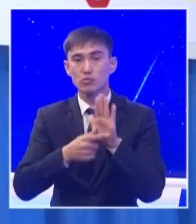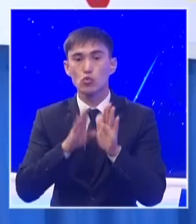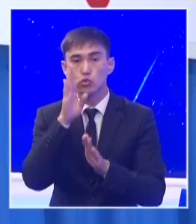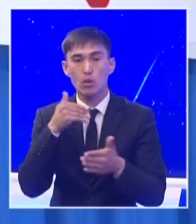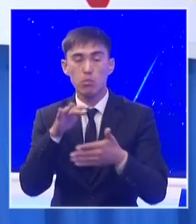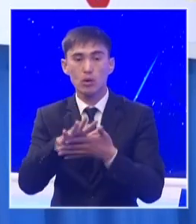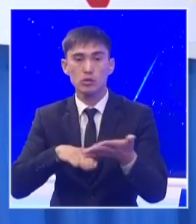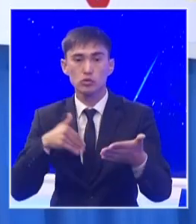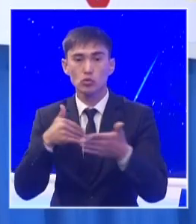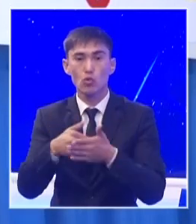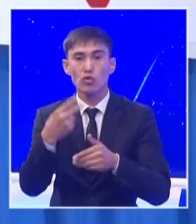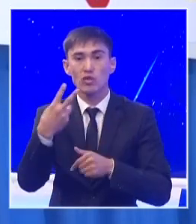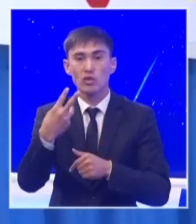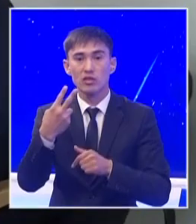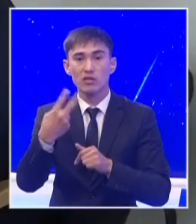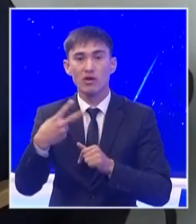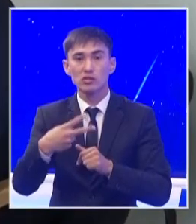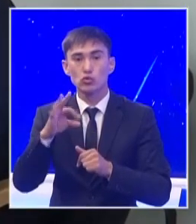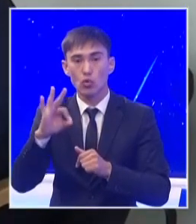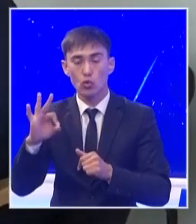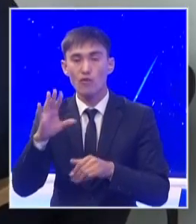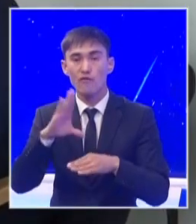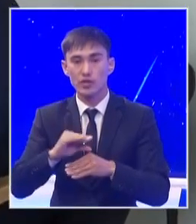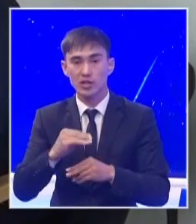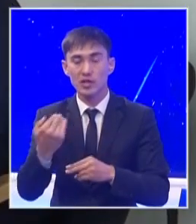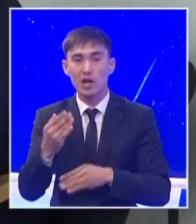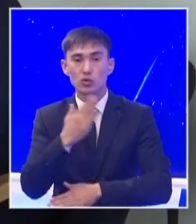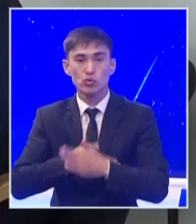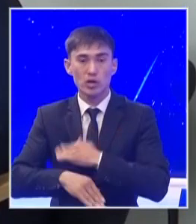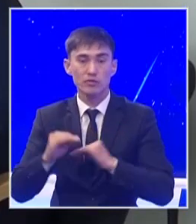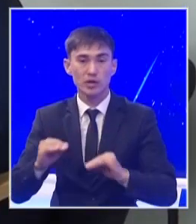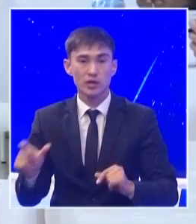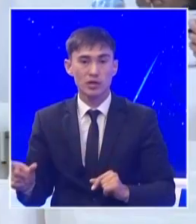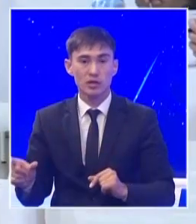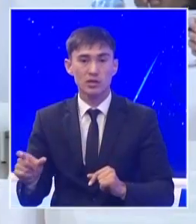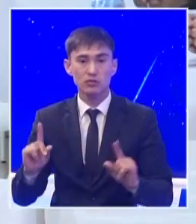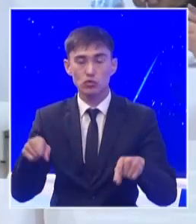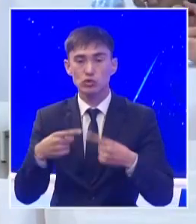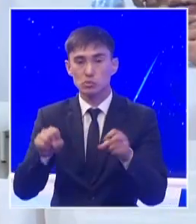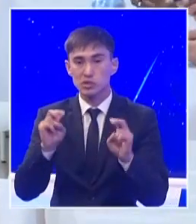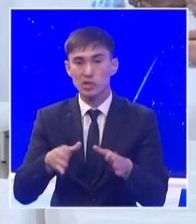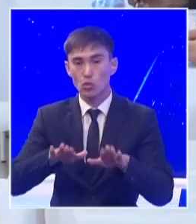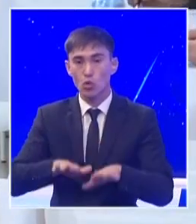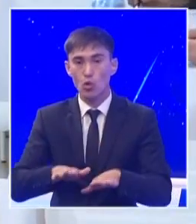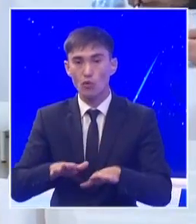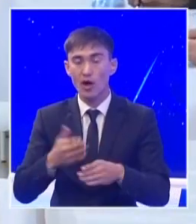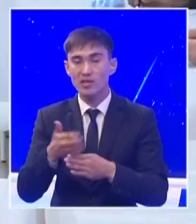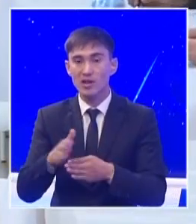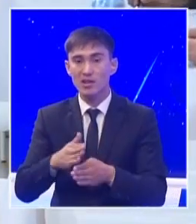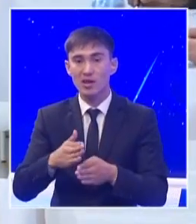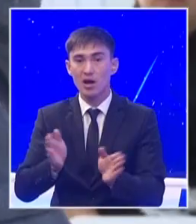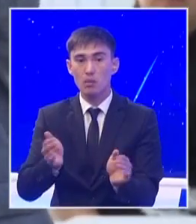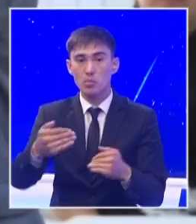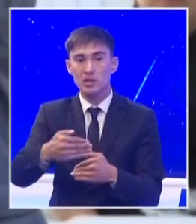и продлится до 20:00 часов вечера. Для людей с особыми потребностями создан специальный уголок и отдельная кабина